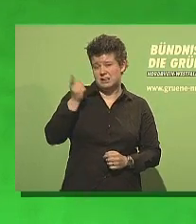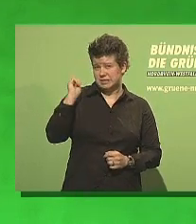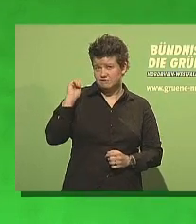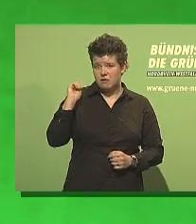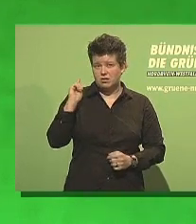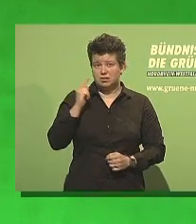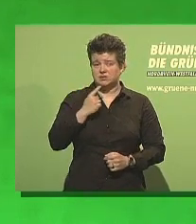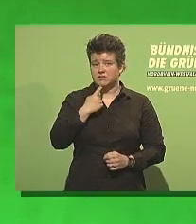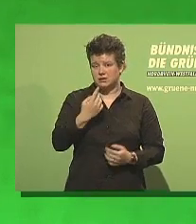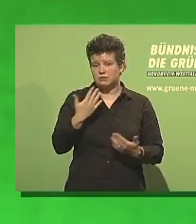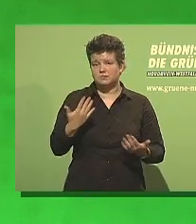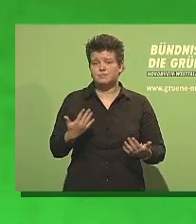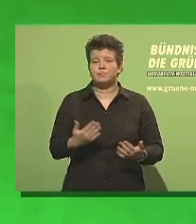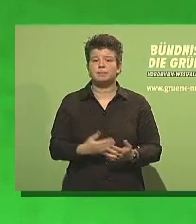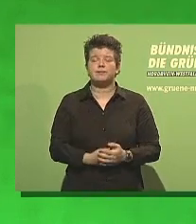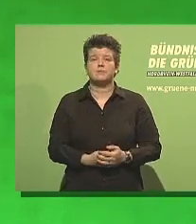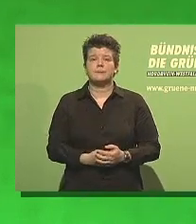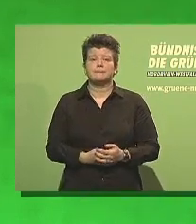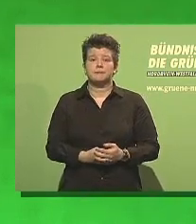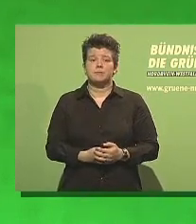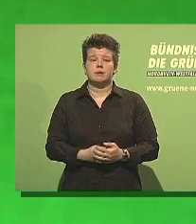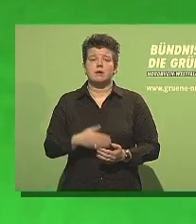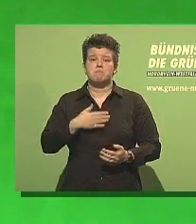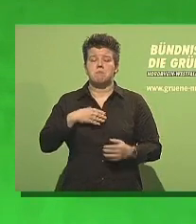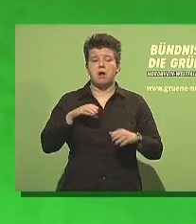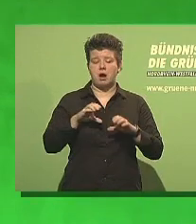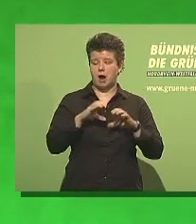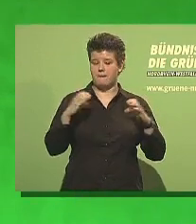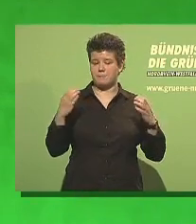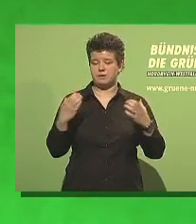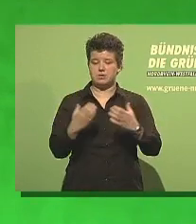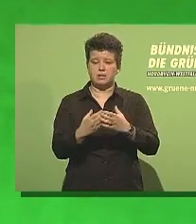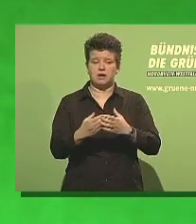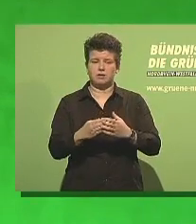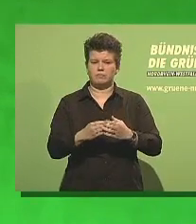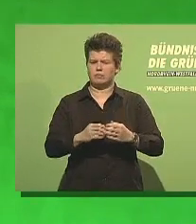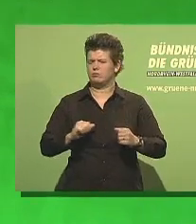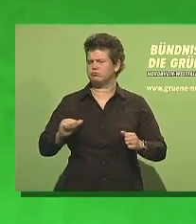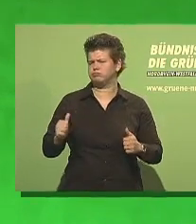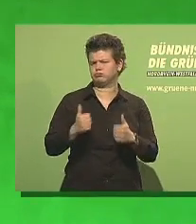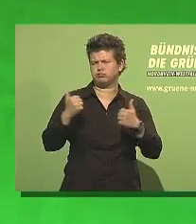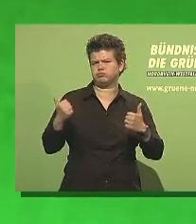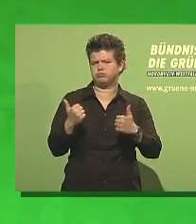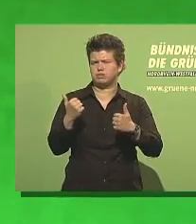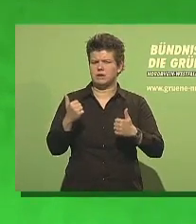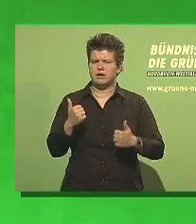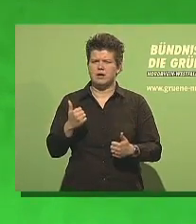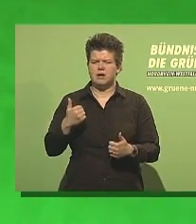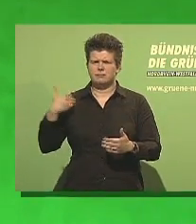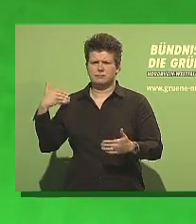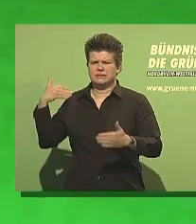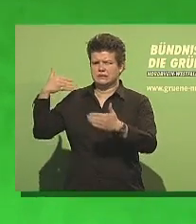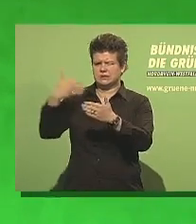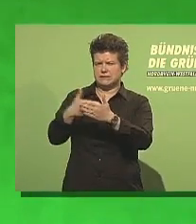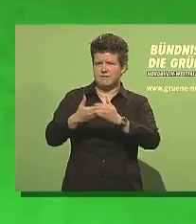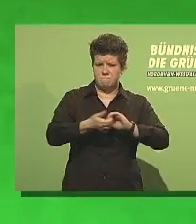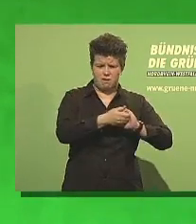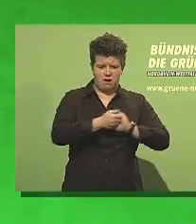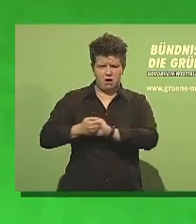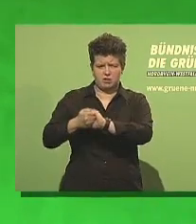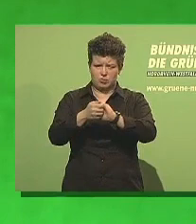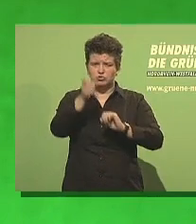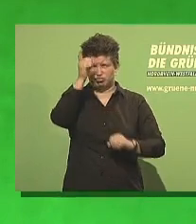ihr Kabinett sei die erfolgreichste Bundesregierung seit der Wiedervereinigung. Das waren ihre Worte.